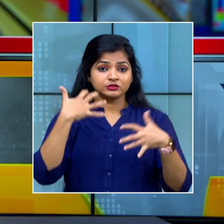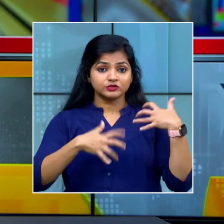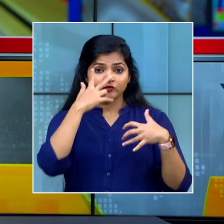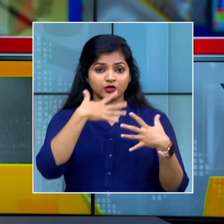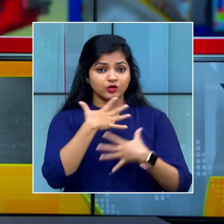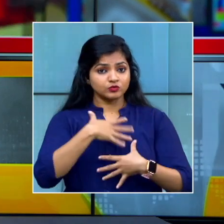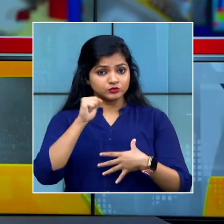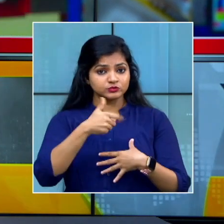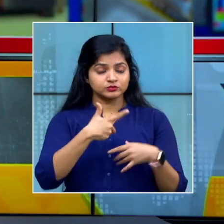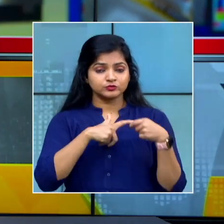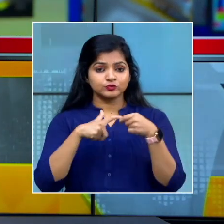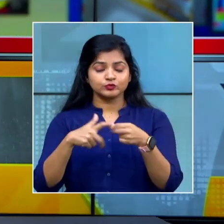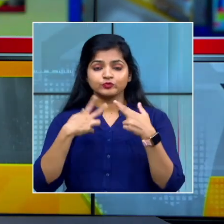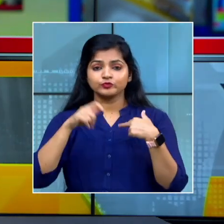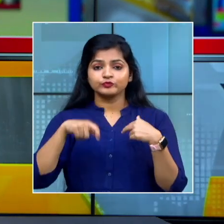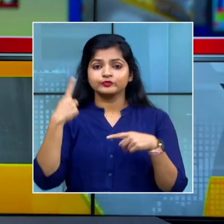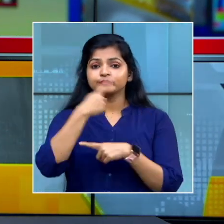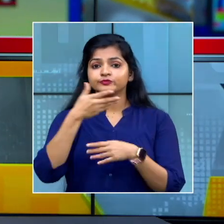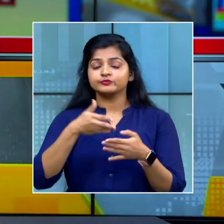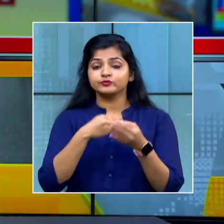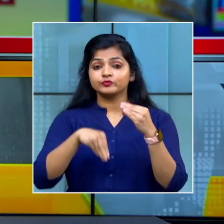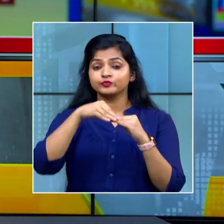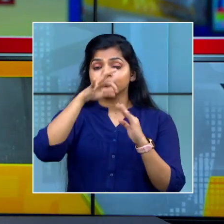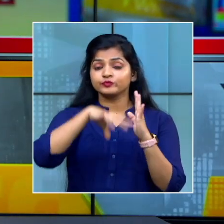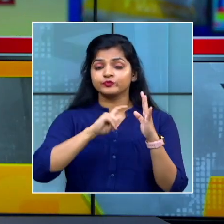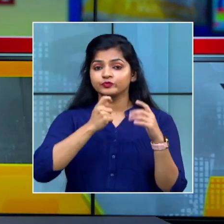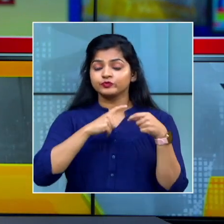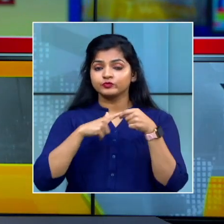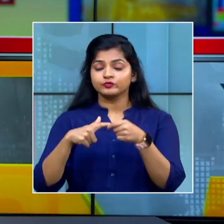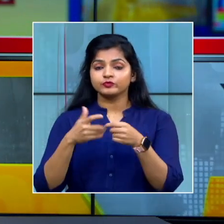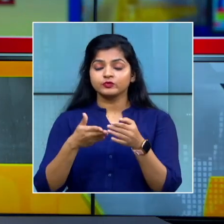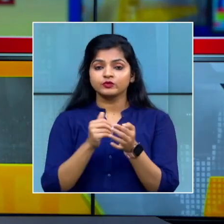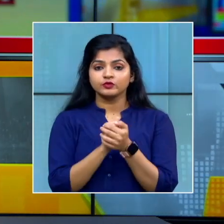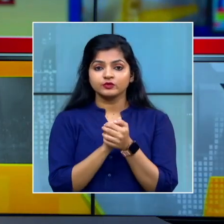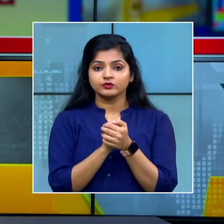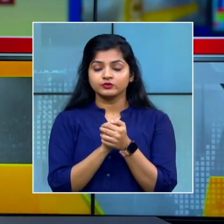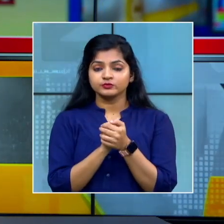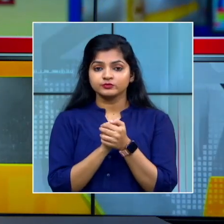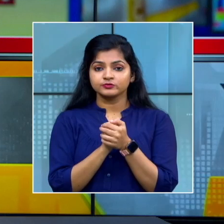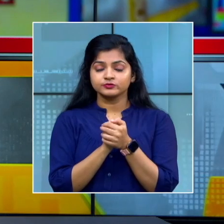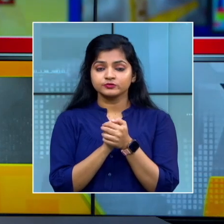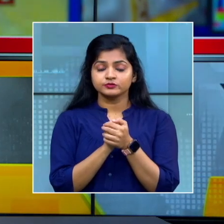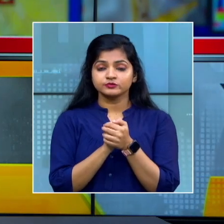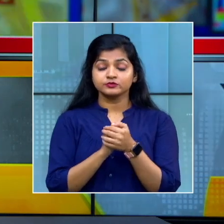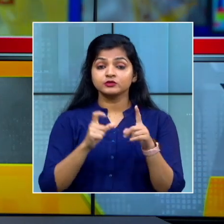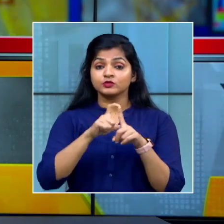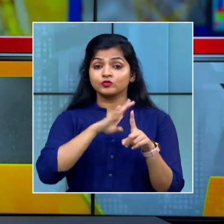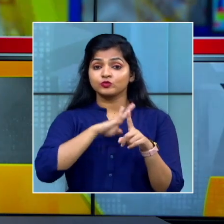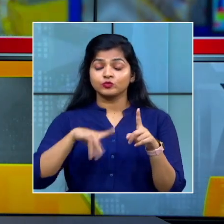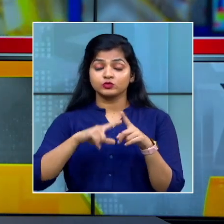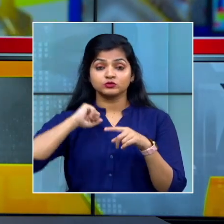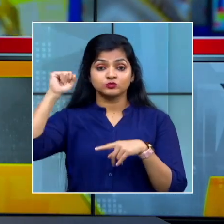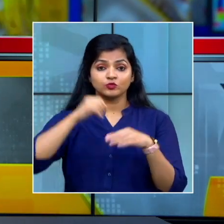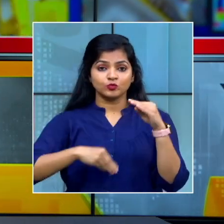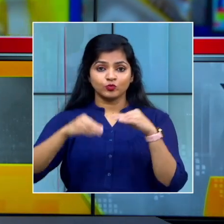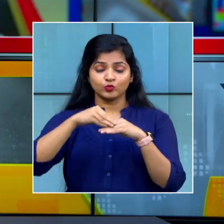വിഷ്ണു സുരേഷ് വിവരങ്ങളുമായി ചേരുന്നുണ്ട്. തൃപ്പൂണിത്തുറ ശ്രീപൂർണത്രയീശ ക്ഷേത്രത്തിൽ നിന്നാണ് വിഷ്ണു വിവരങ്ങളുമായി ചേരുന്നത്. വിഷ്ണു, ദേവസ്വങ്ങൾ വലിയ